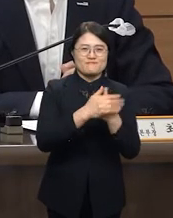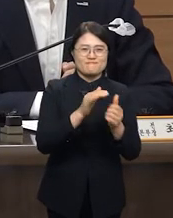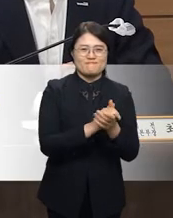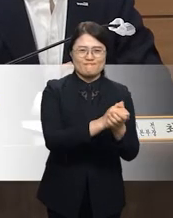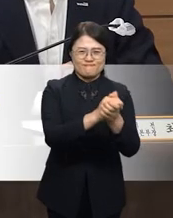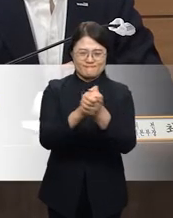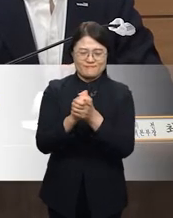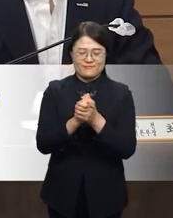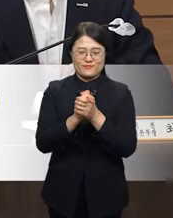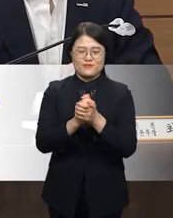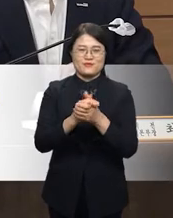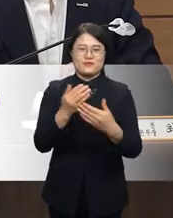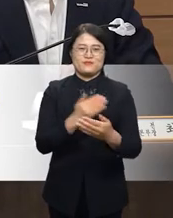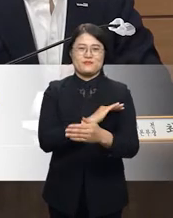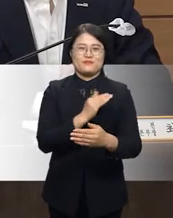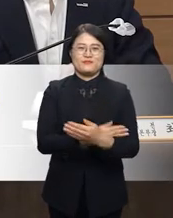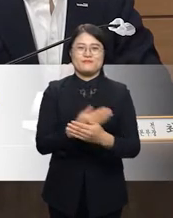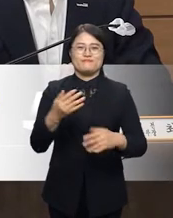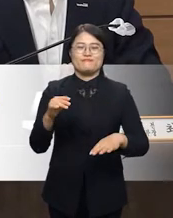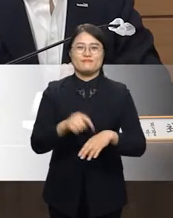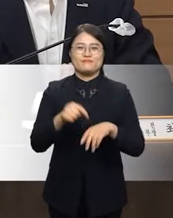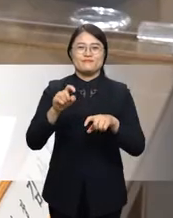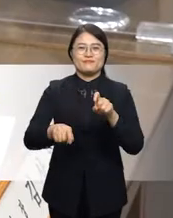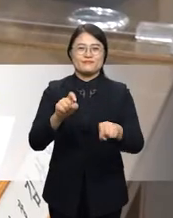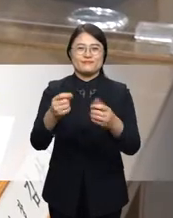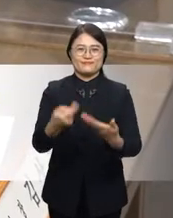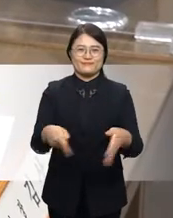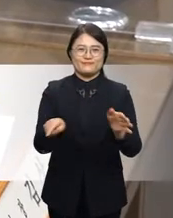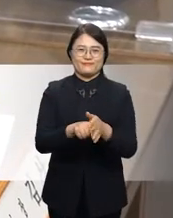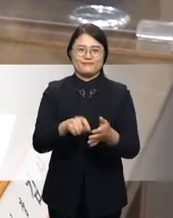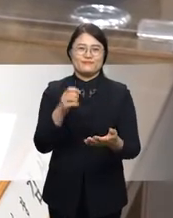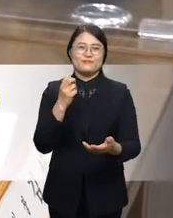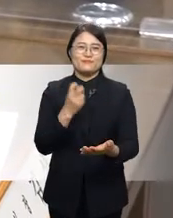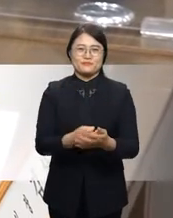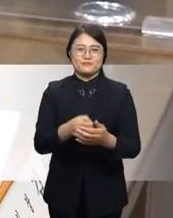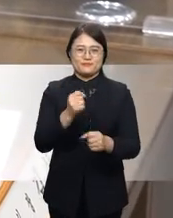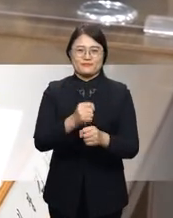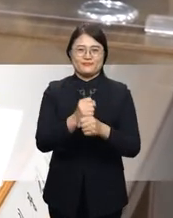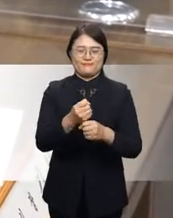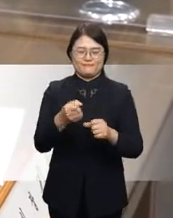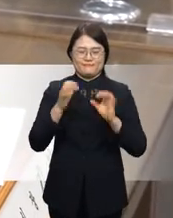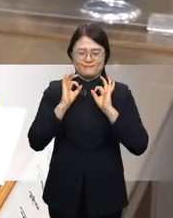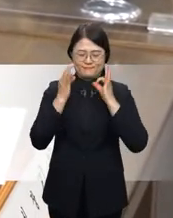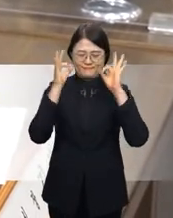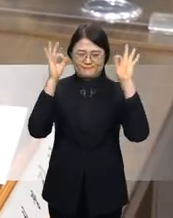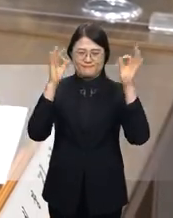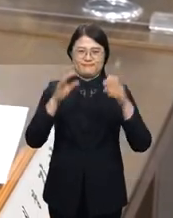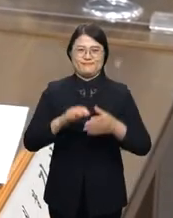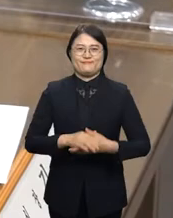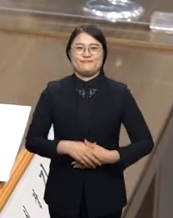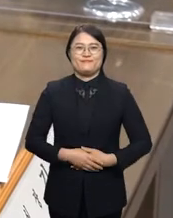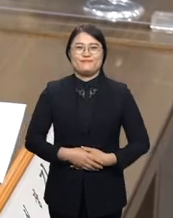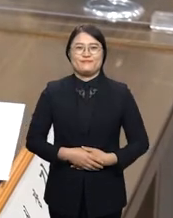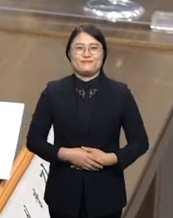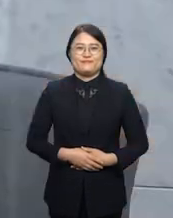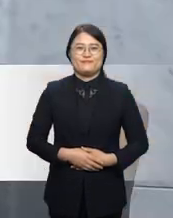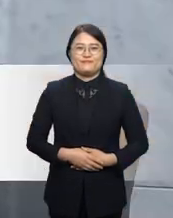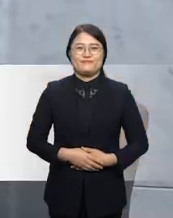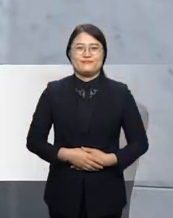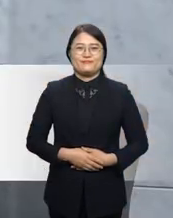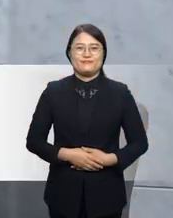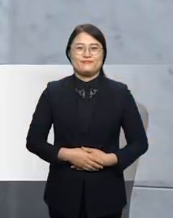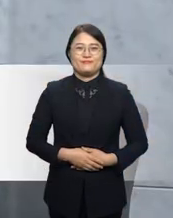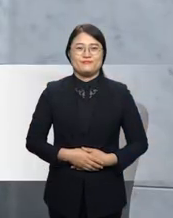발휘해 아동 권리 실현을 위한 정책이 추진될 수 있도록 최선을 다하겠다고 말했습니다. 우리